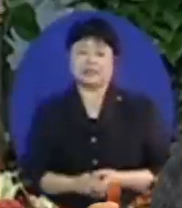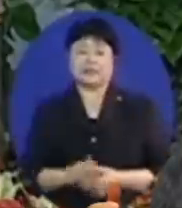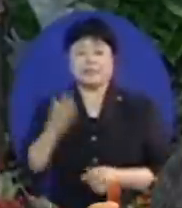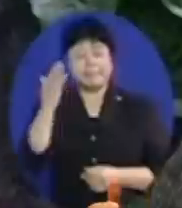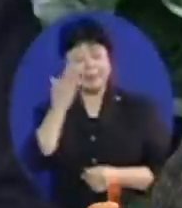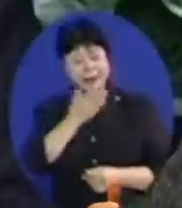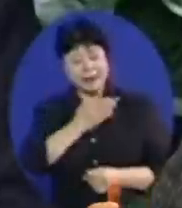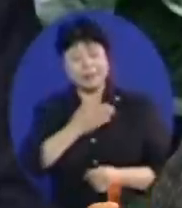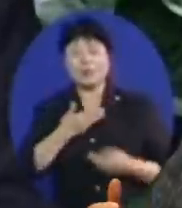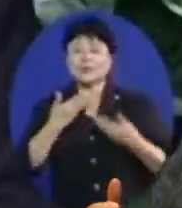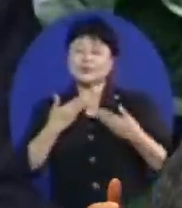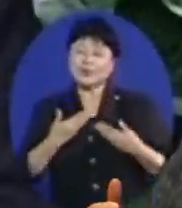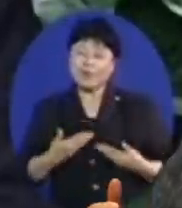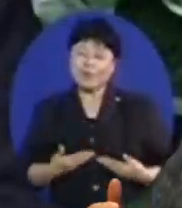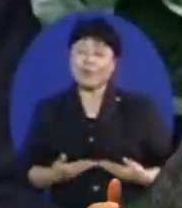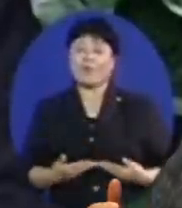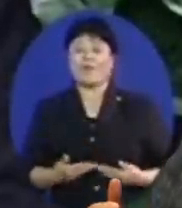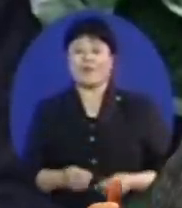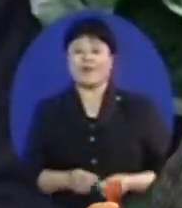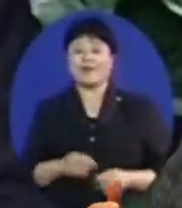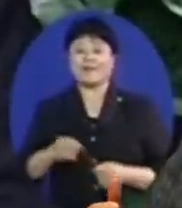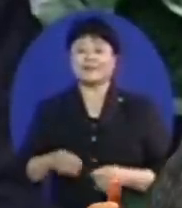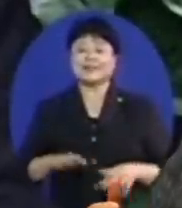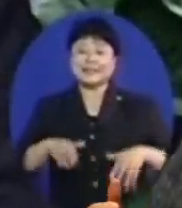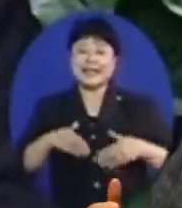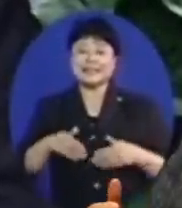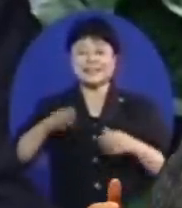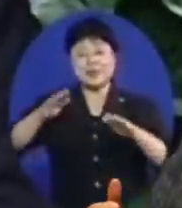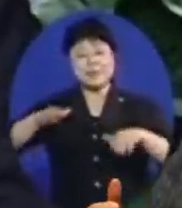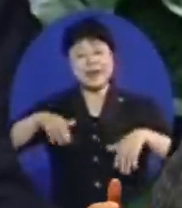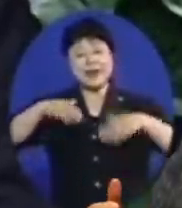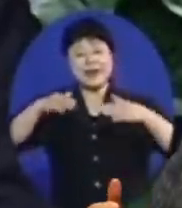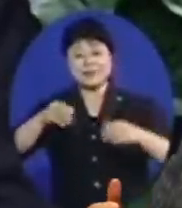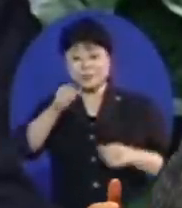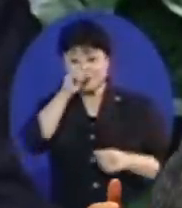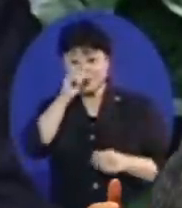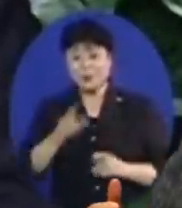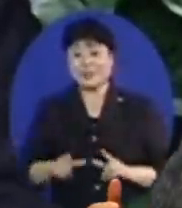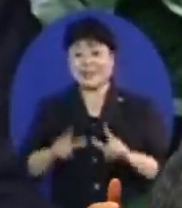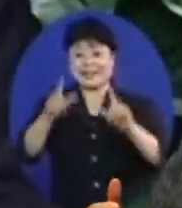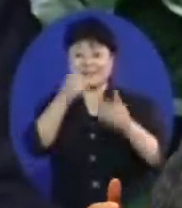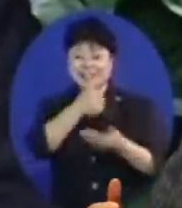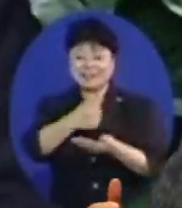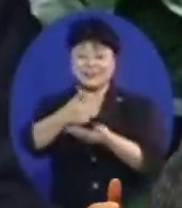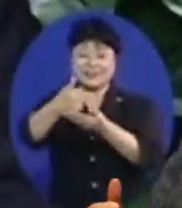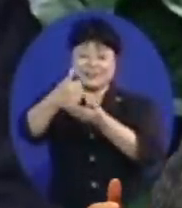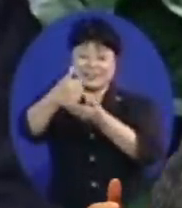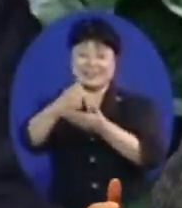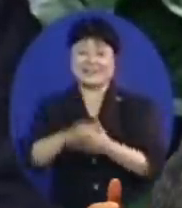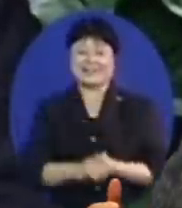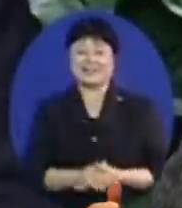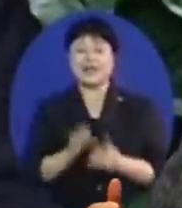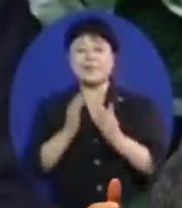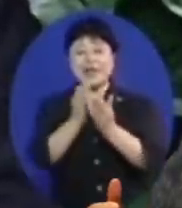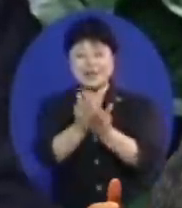맑고 조용하고 군풍이 부는 아주 좋은 기후였습니다. 주님이